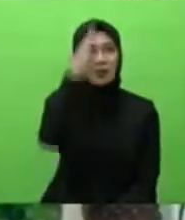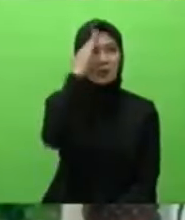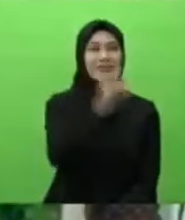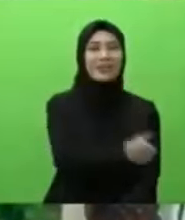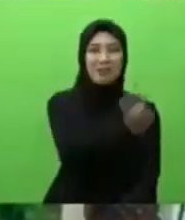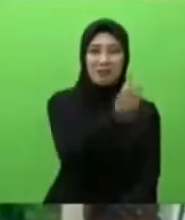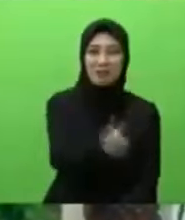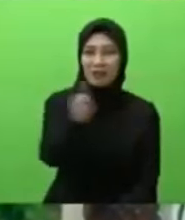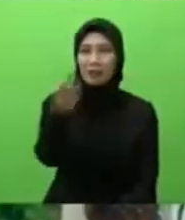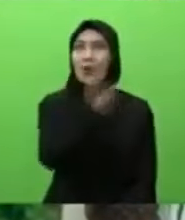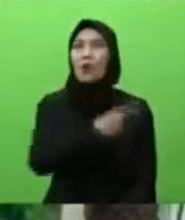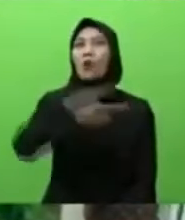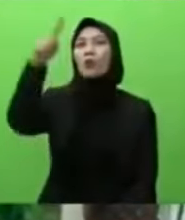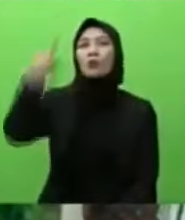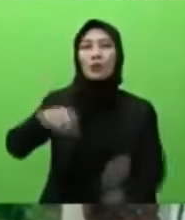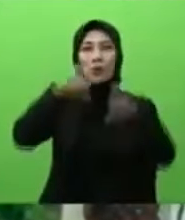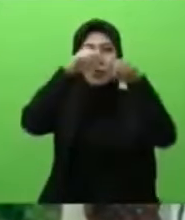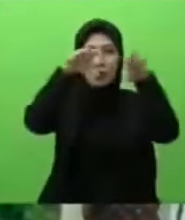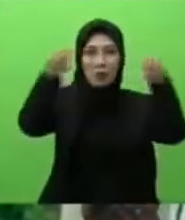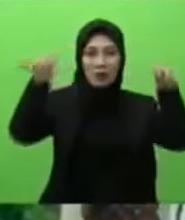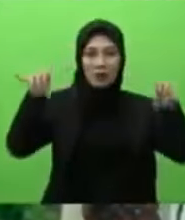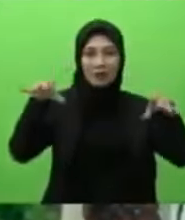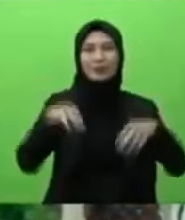Asalamualaikum warahmatullah